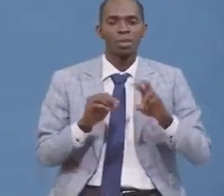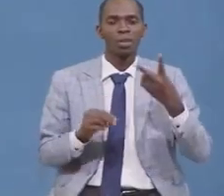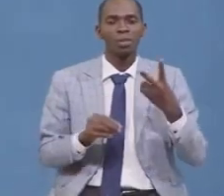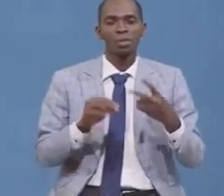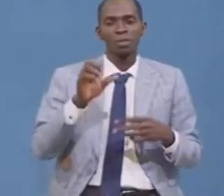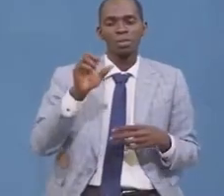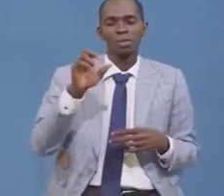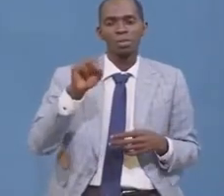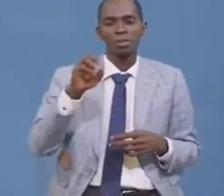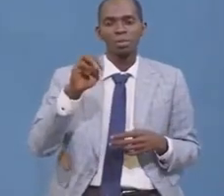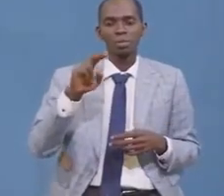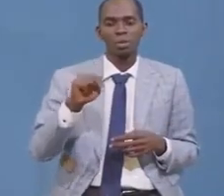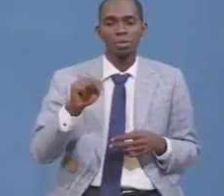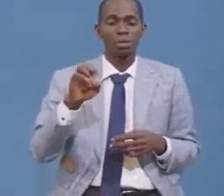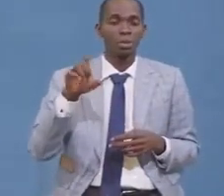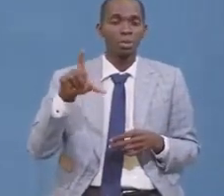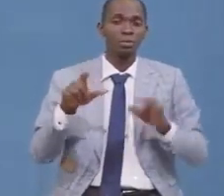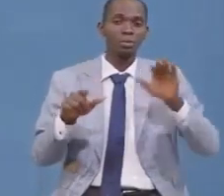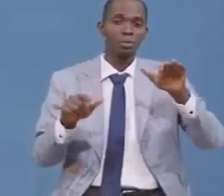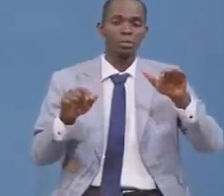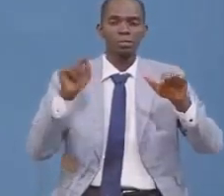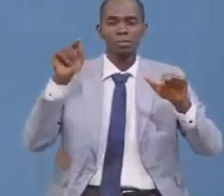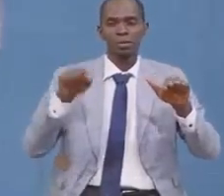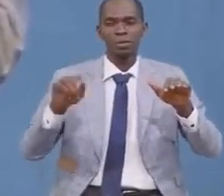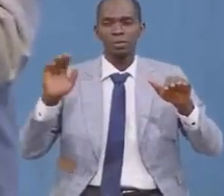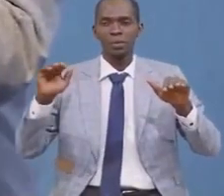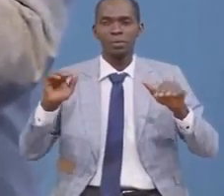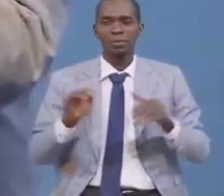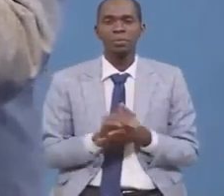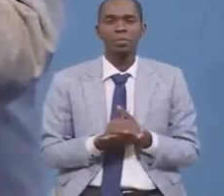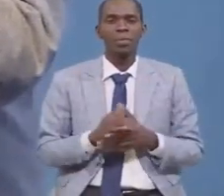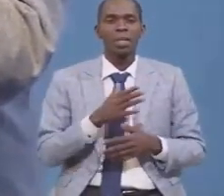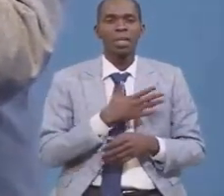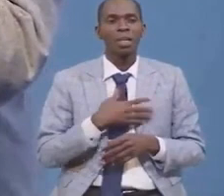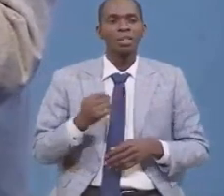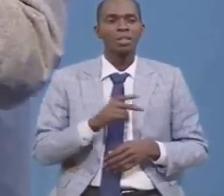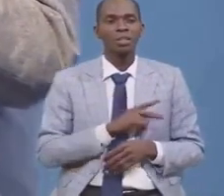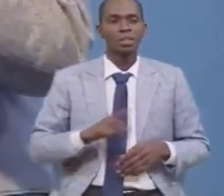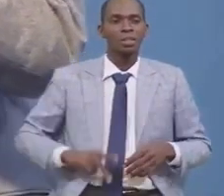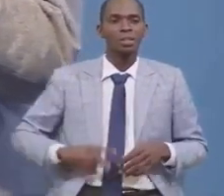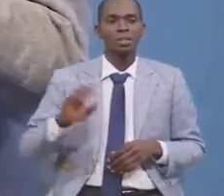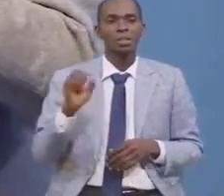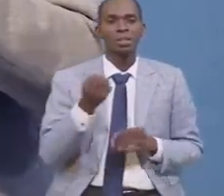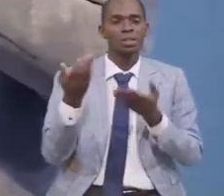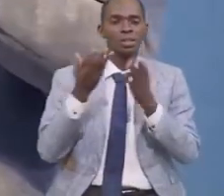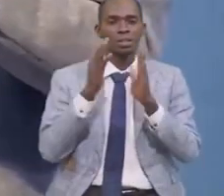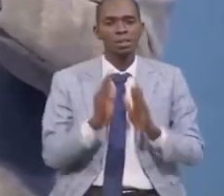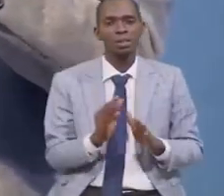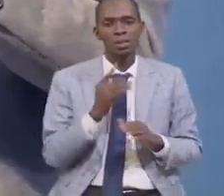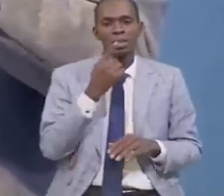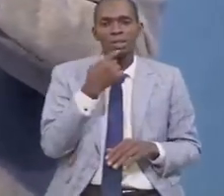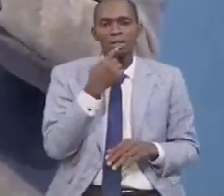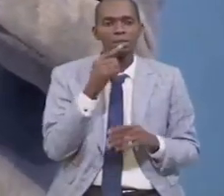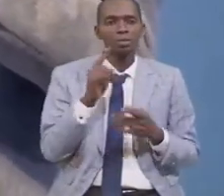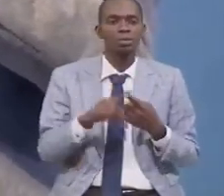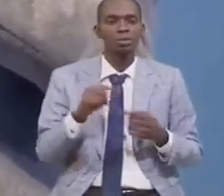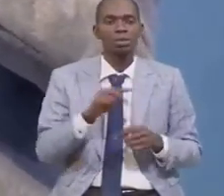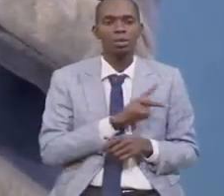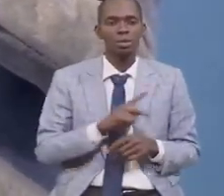chapter 15, verse 15. రెండో సమూయేలు 15వ అధ్యాయం 15వ వచనం. And the king's servant said unto the